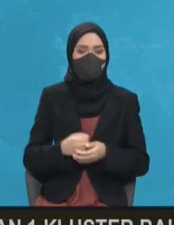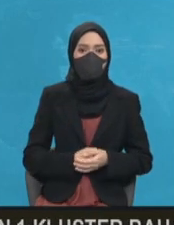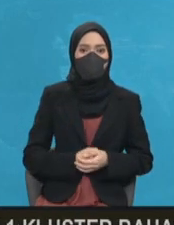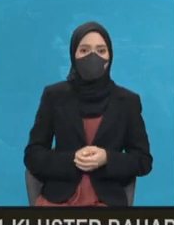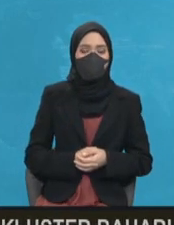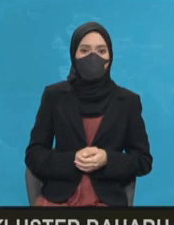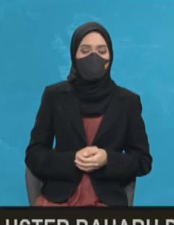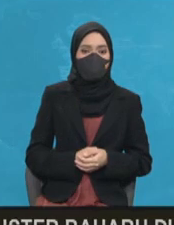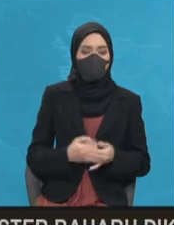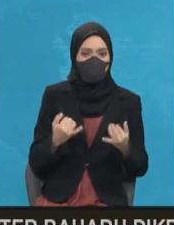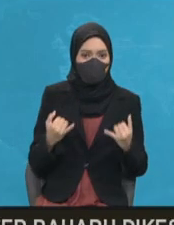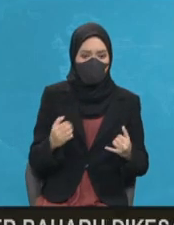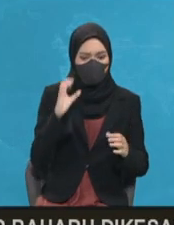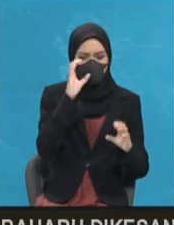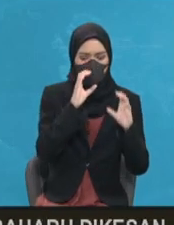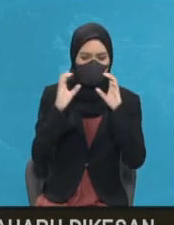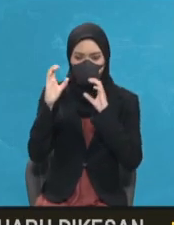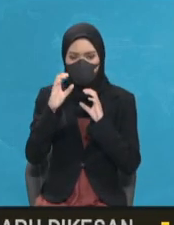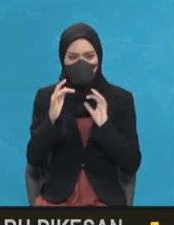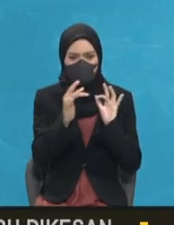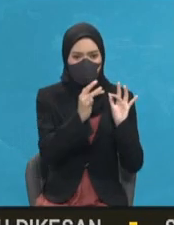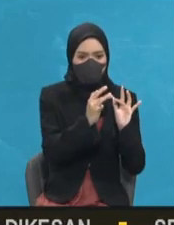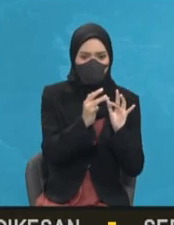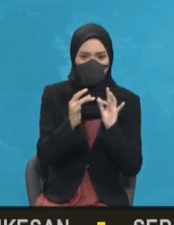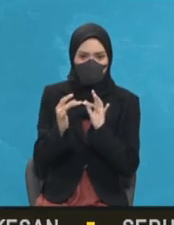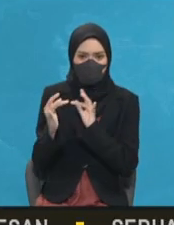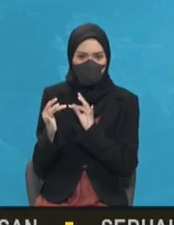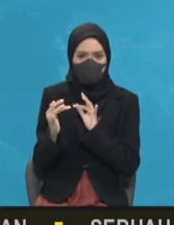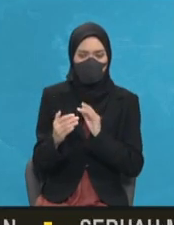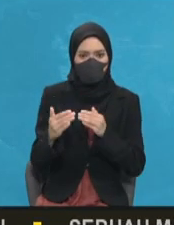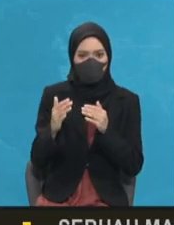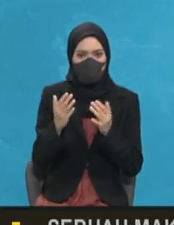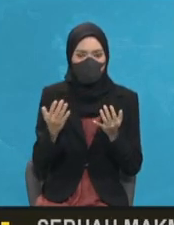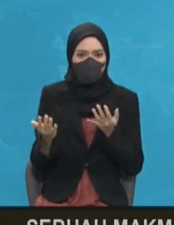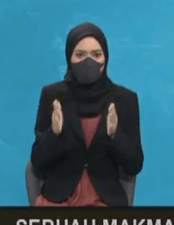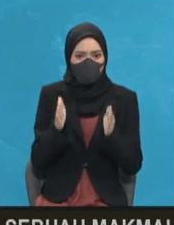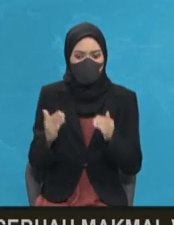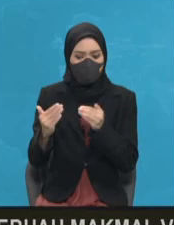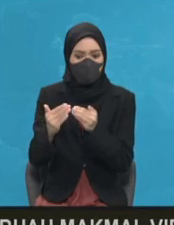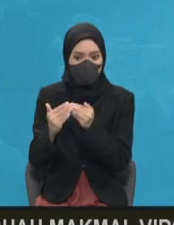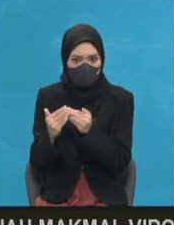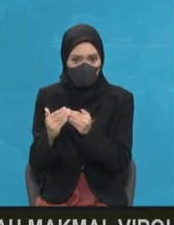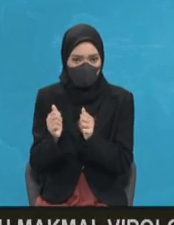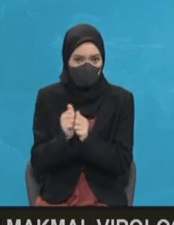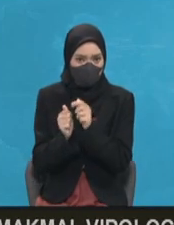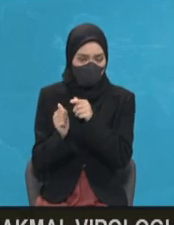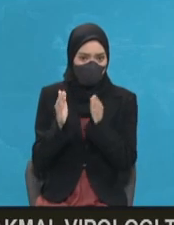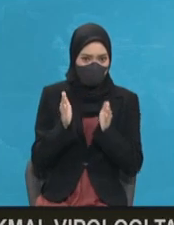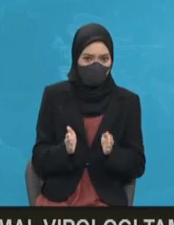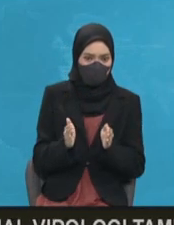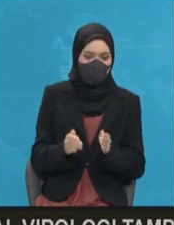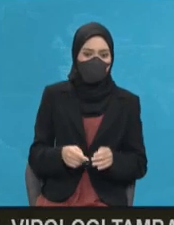cast baru ini masih dijalankan semua kontak terdekat yang dikenal pasti akan diserahkan untuk menjalin korentin menderita